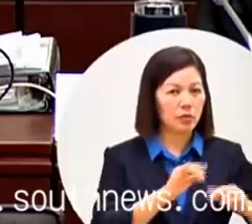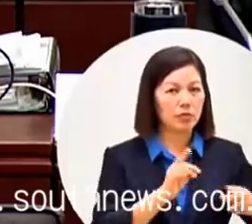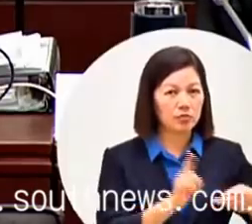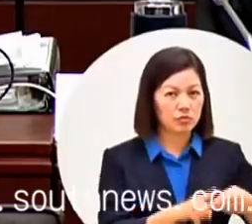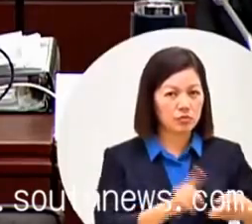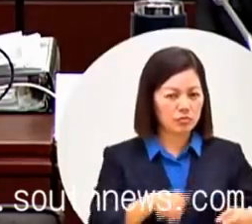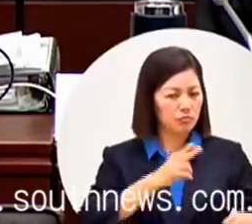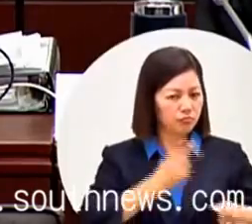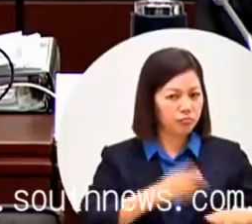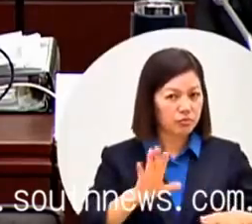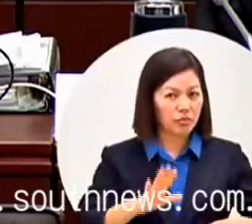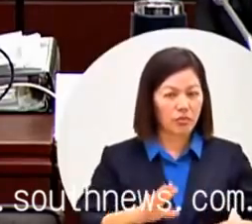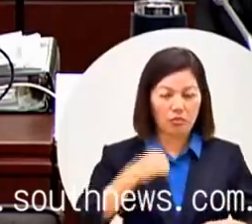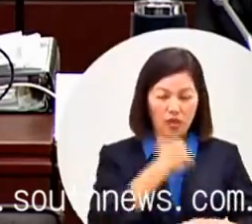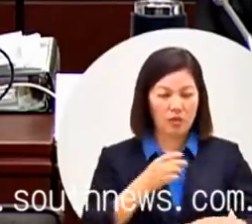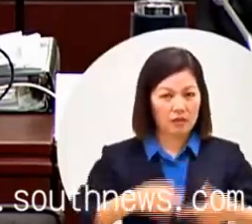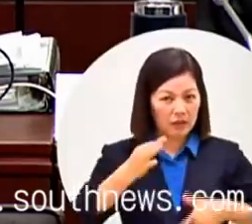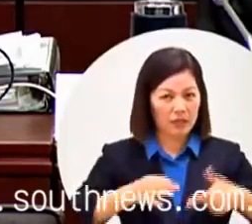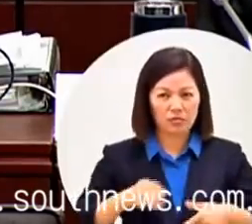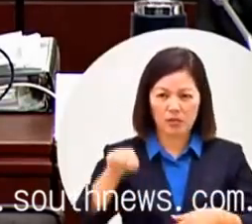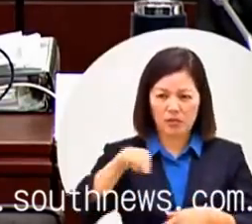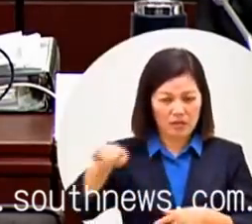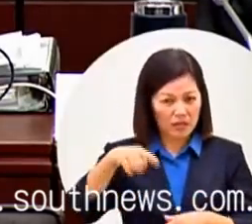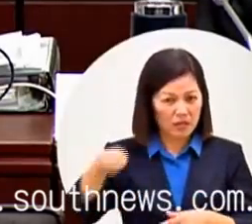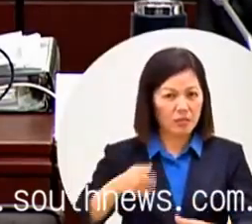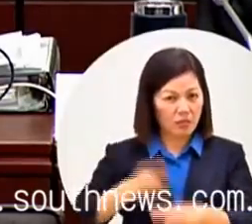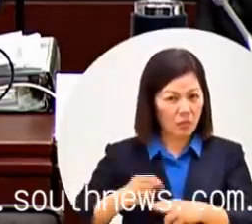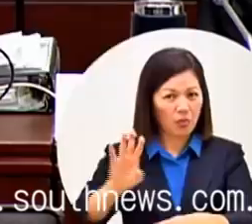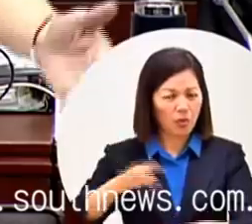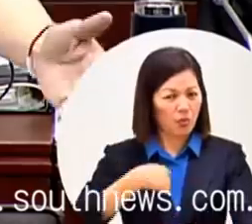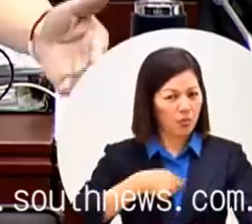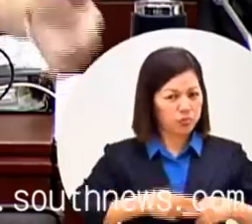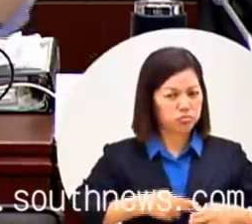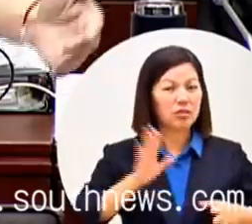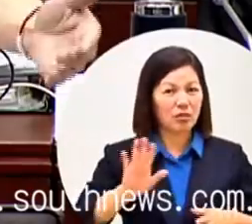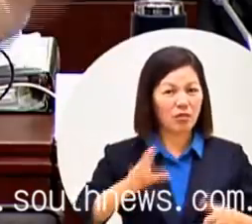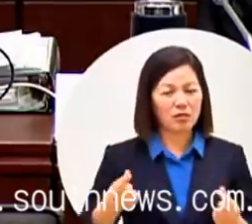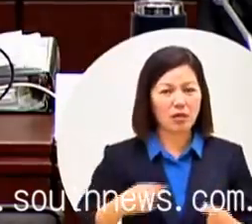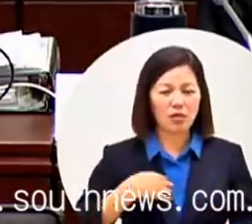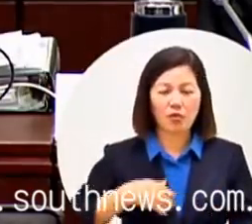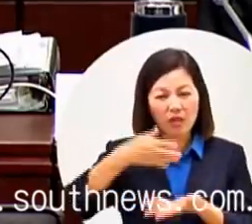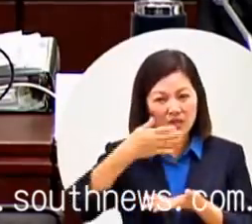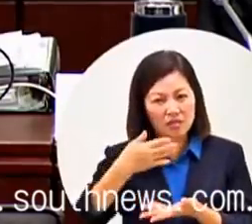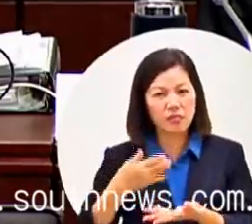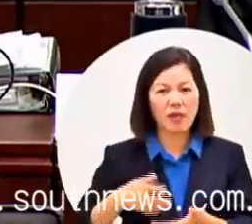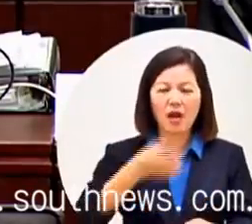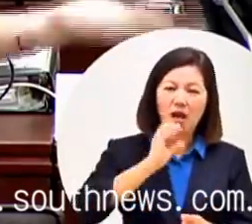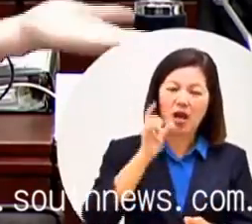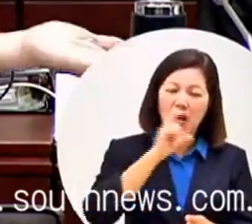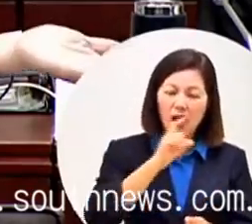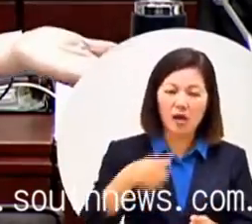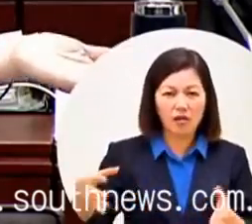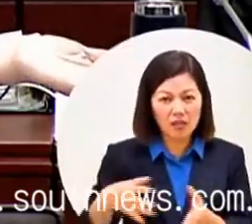价值嘛？你们有信心，为什么我没有信心呢？我们去吃个饭、喝喝酒，我们就出卖台湾的自由